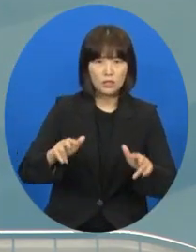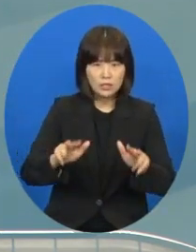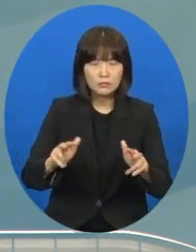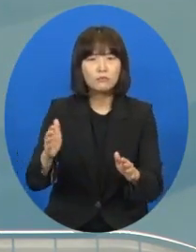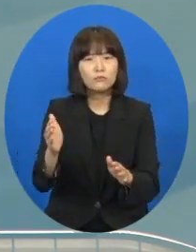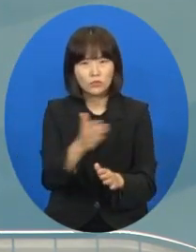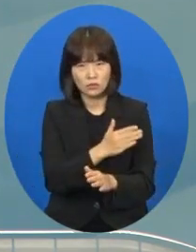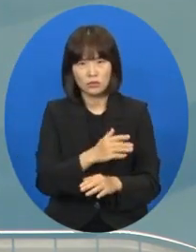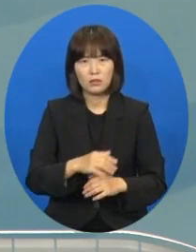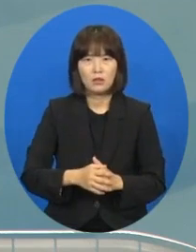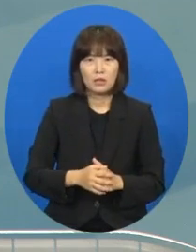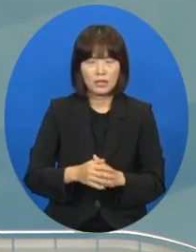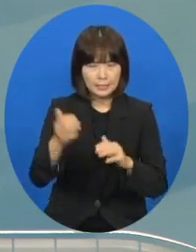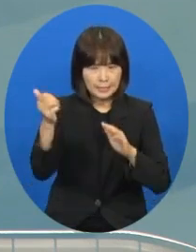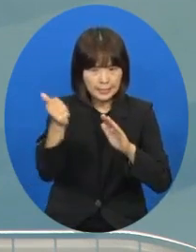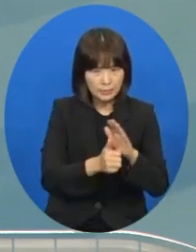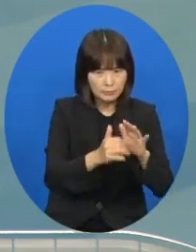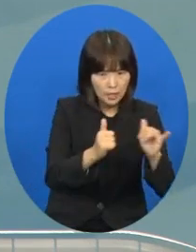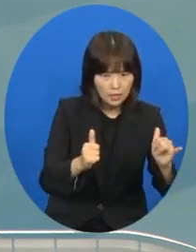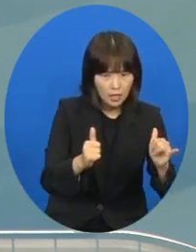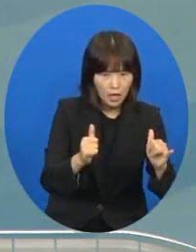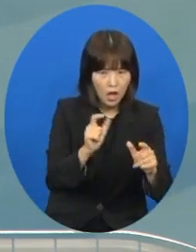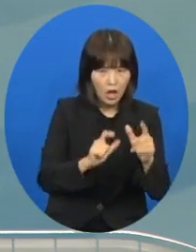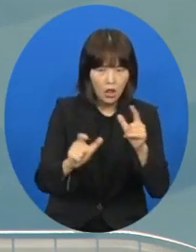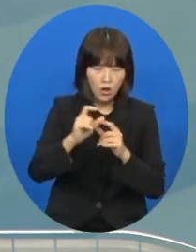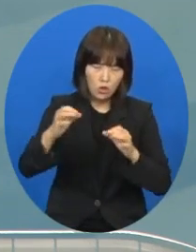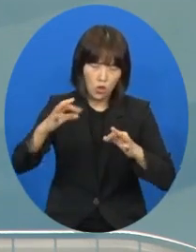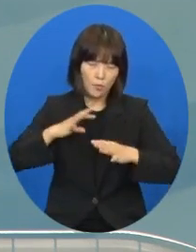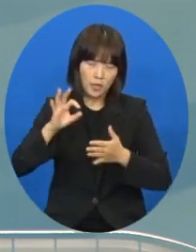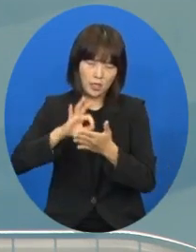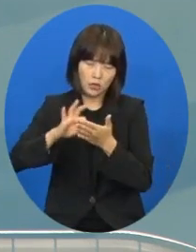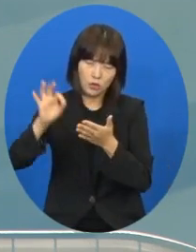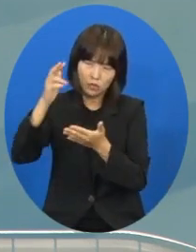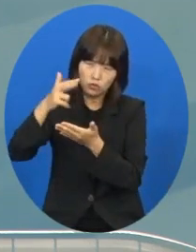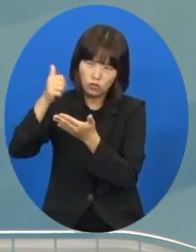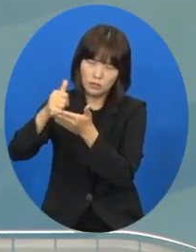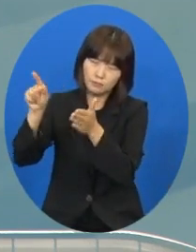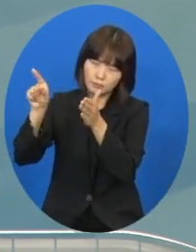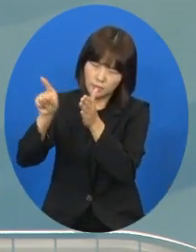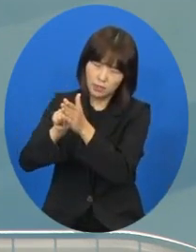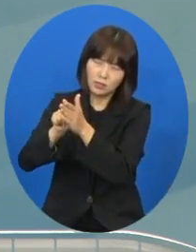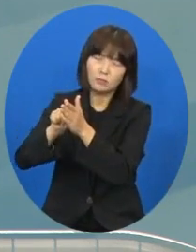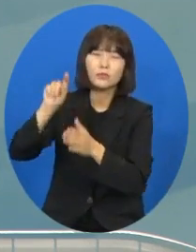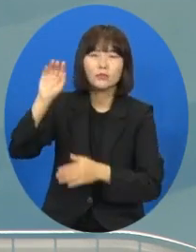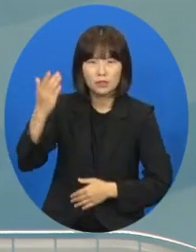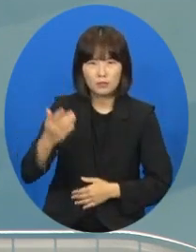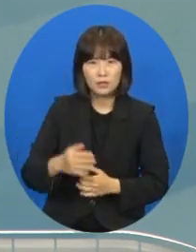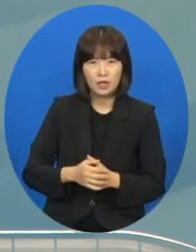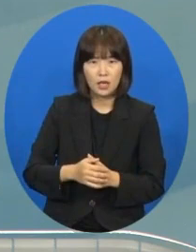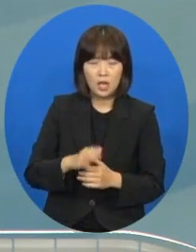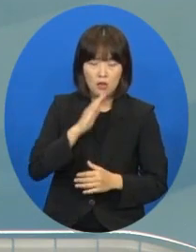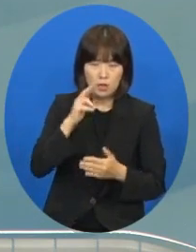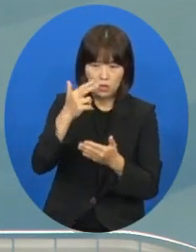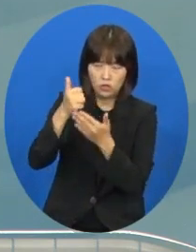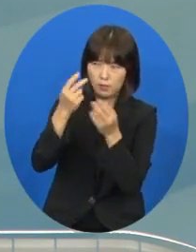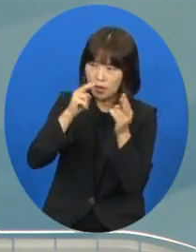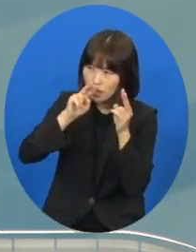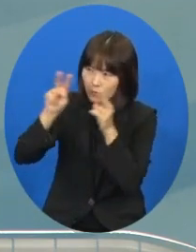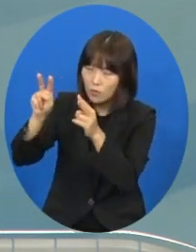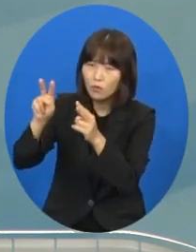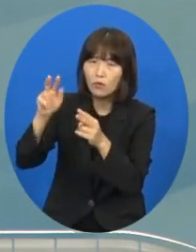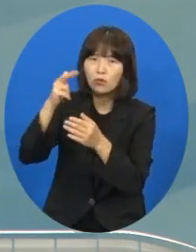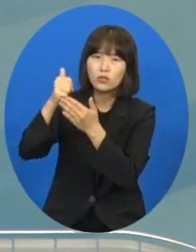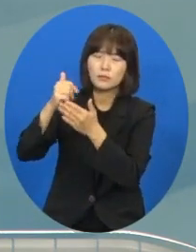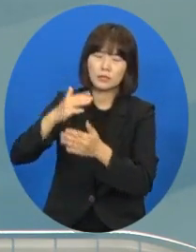지금부터 실패자를 오히려 더 놀랍게 쓰시는 주님을 믿으시면 돼요. 정말 주님 바라보고, 주님